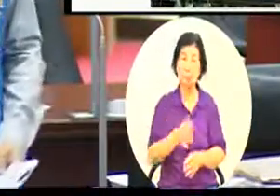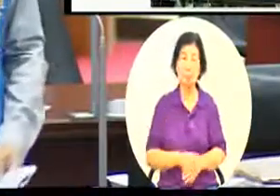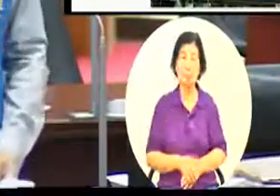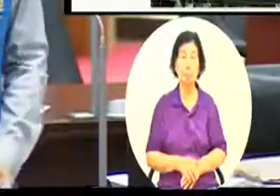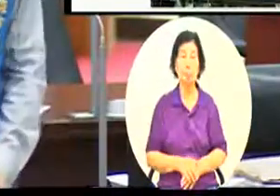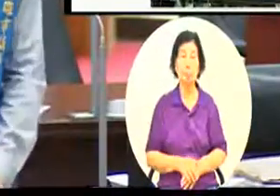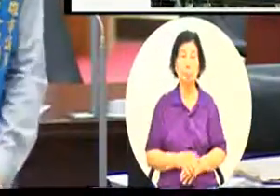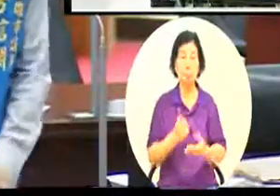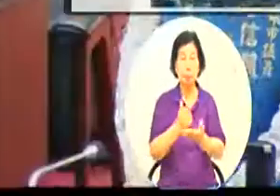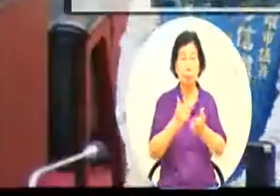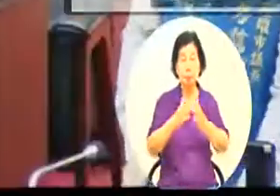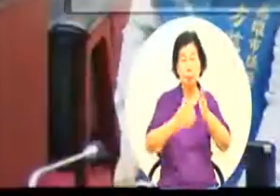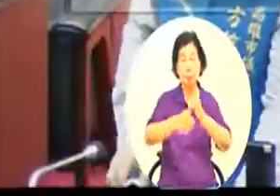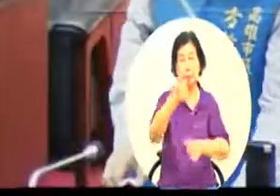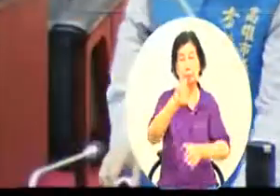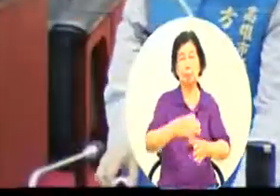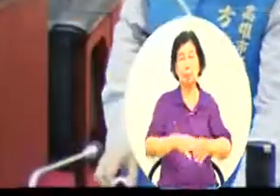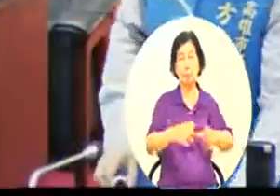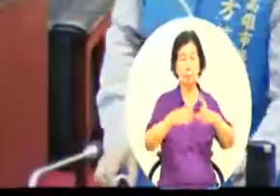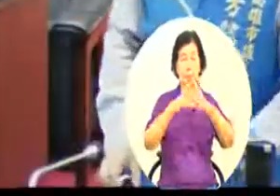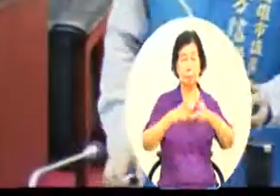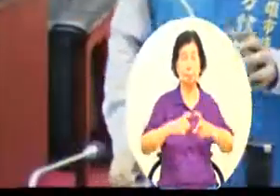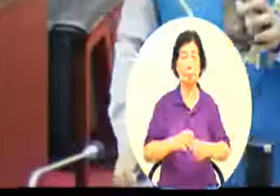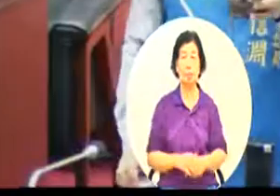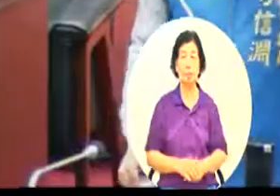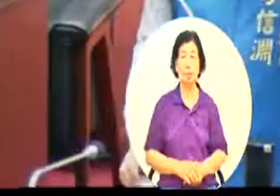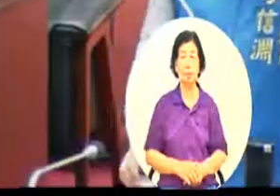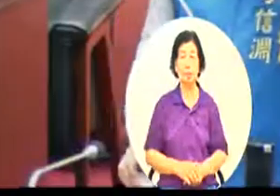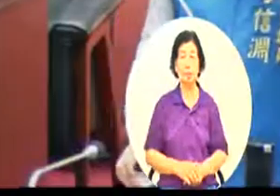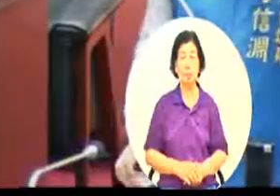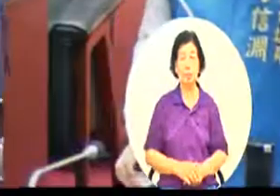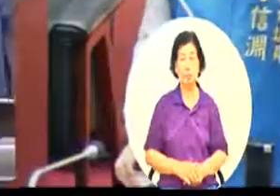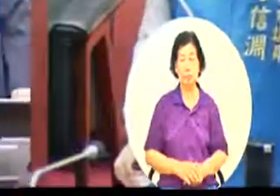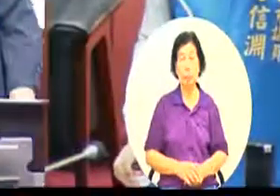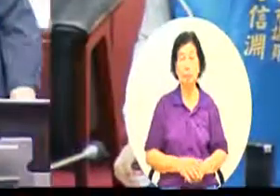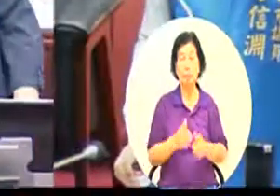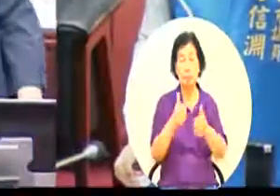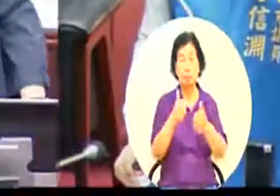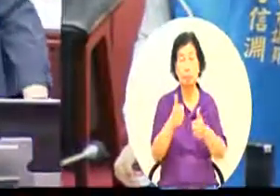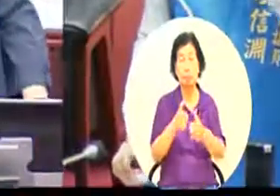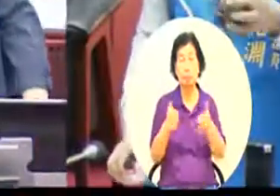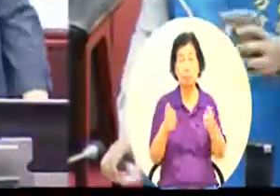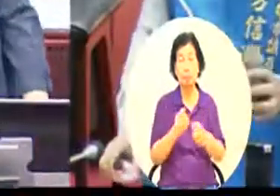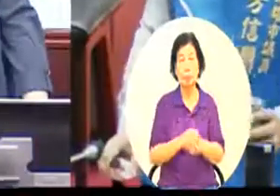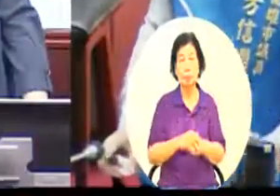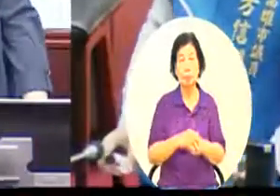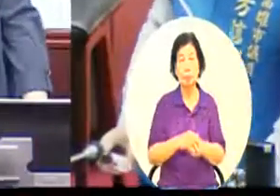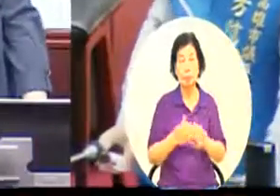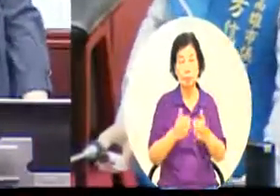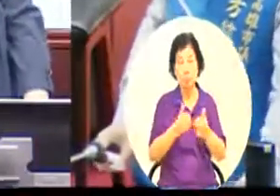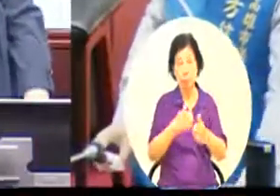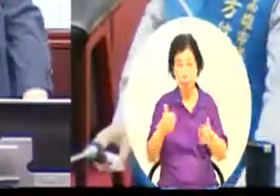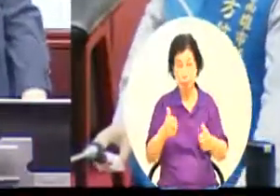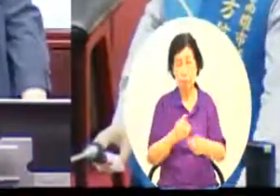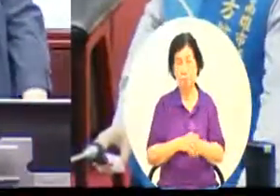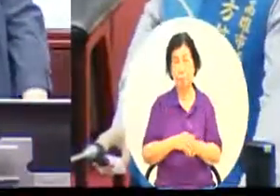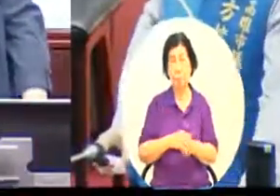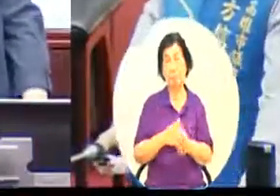回答一下？ 请市长回答。 谢谢，谢谢议长，谢谢方议